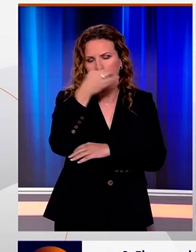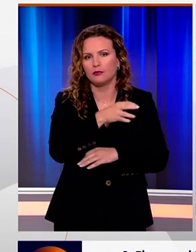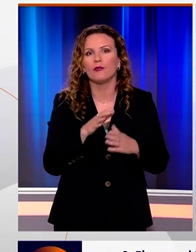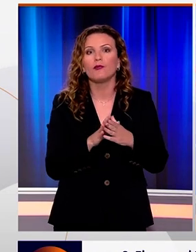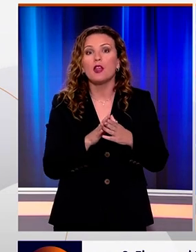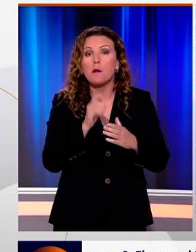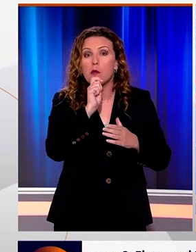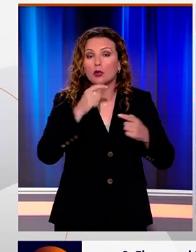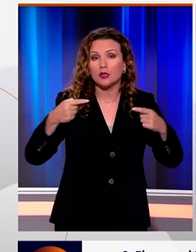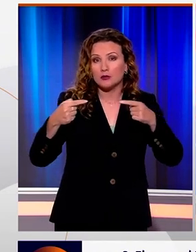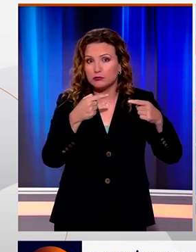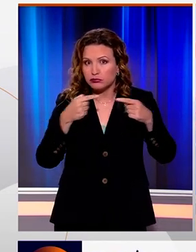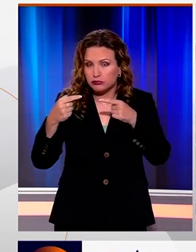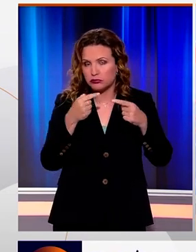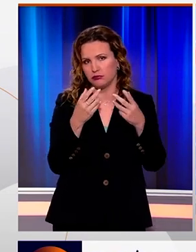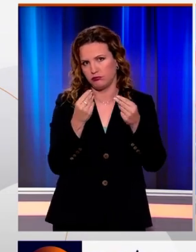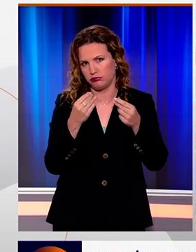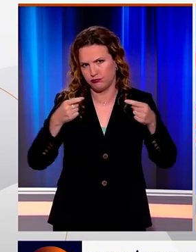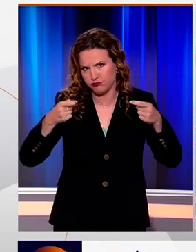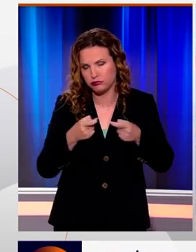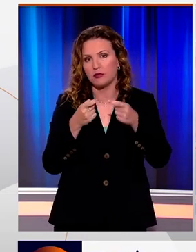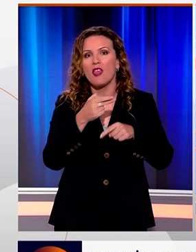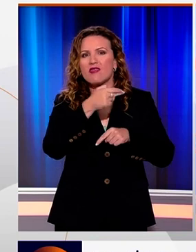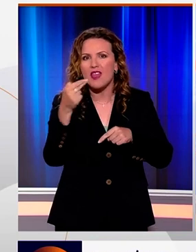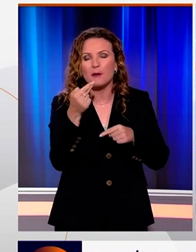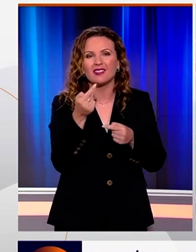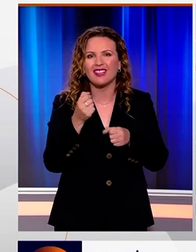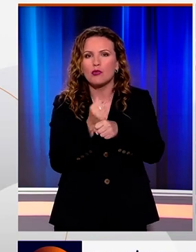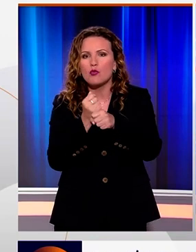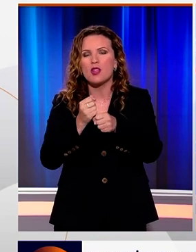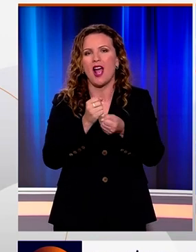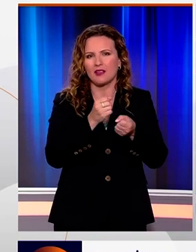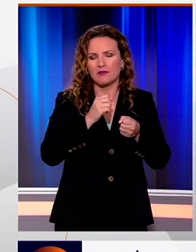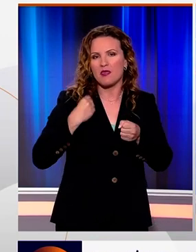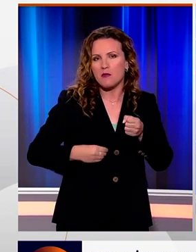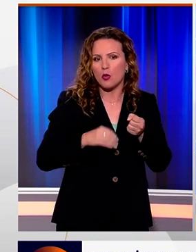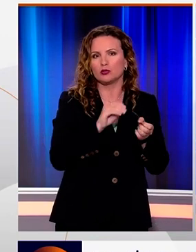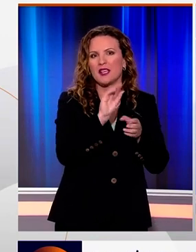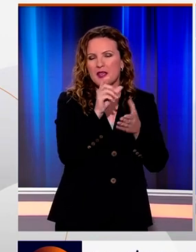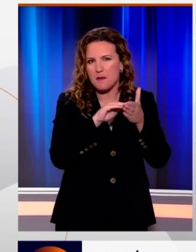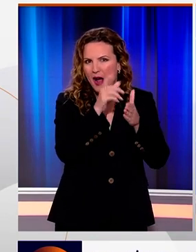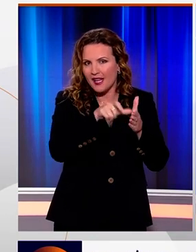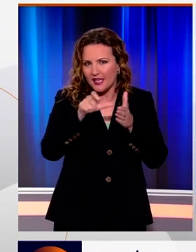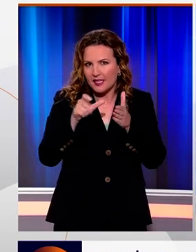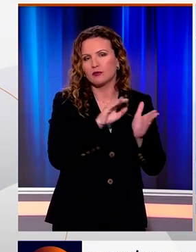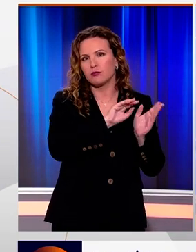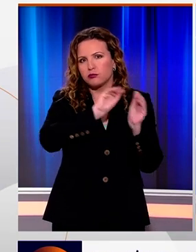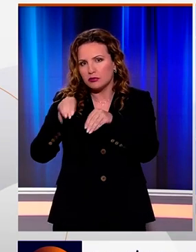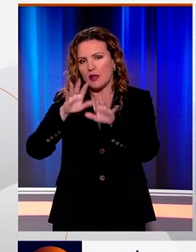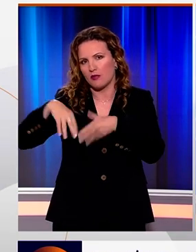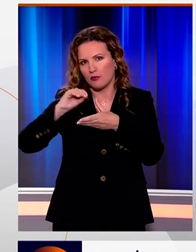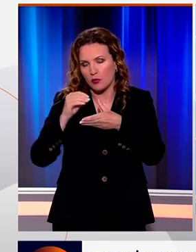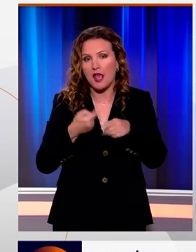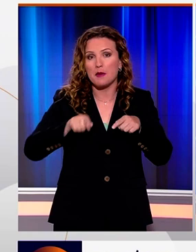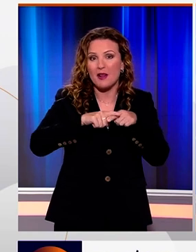της αντιπαράθεσης συνεχίζει να είναι στο κόκκινο με αφορμή το θέμα των μετατάξεων, ενώ σημείο τριβής αποτελεί και η νέα δημοσκόπηση της